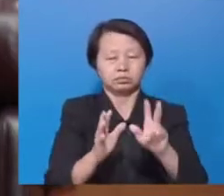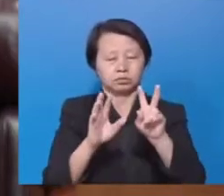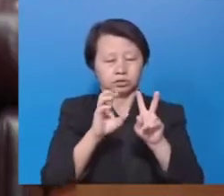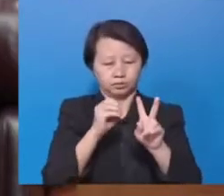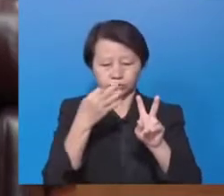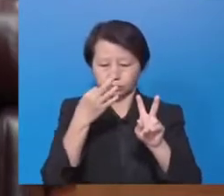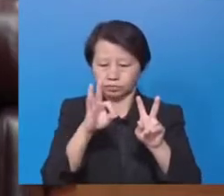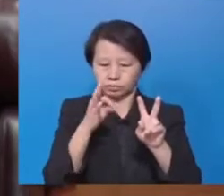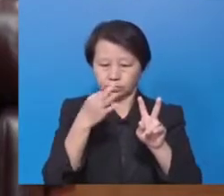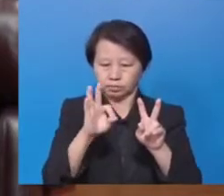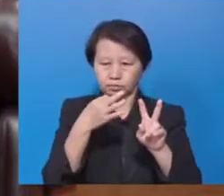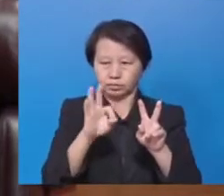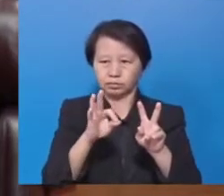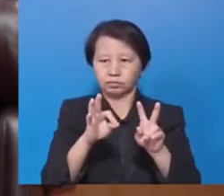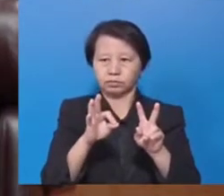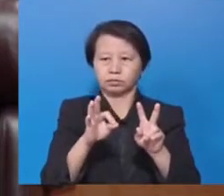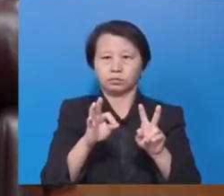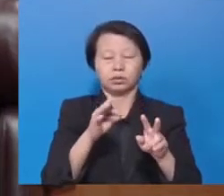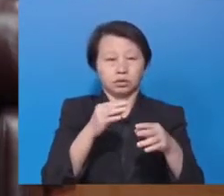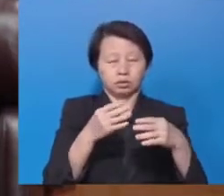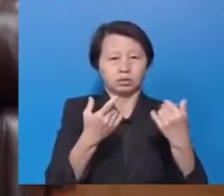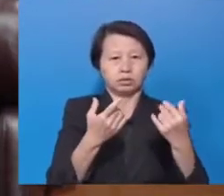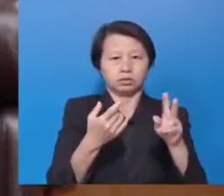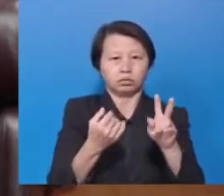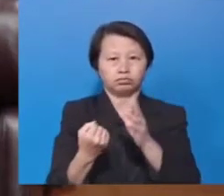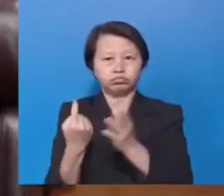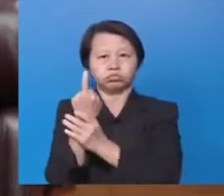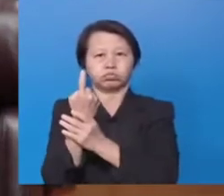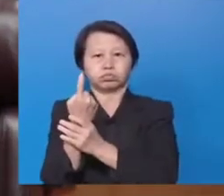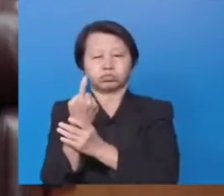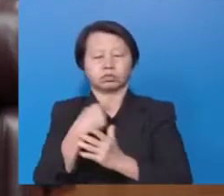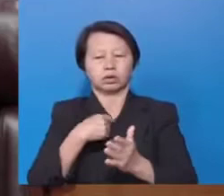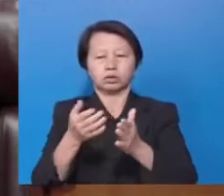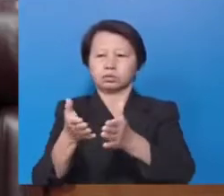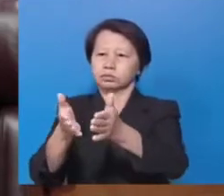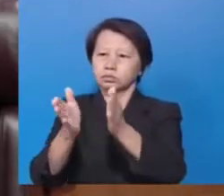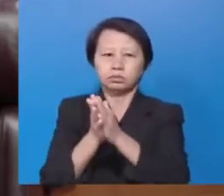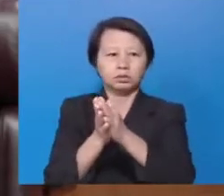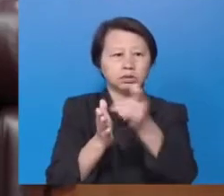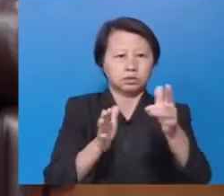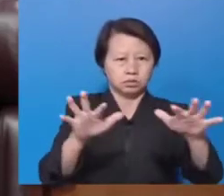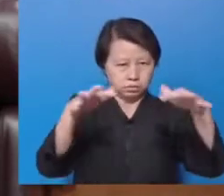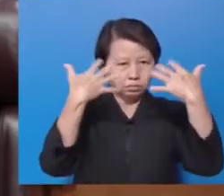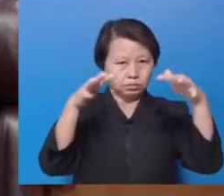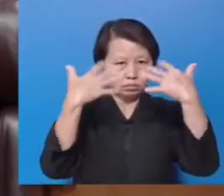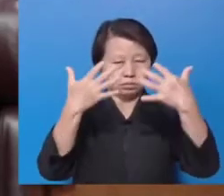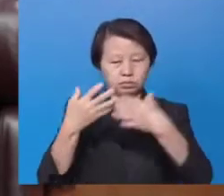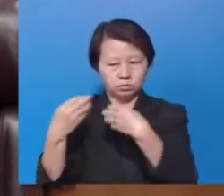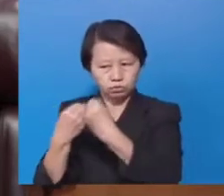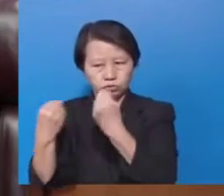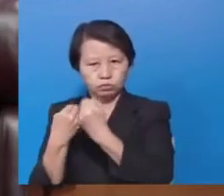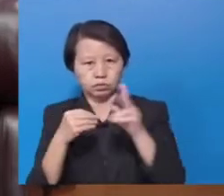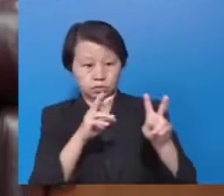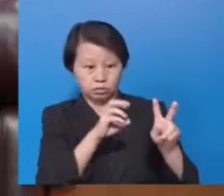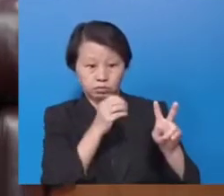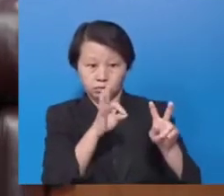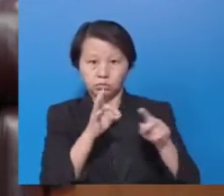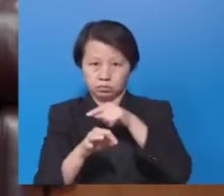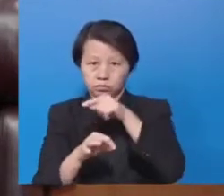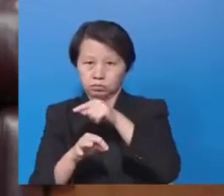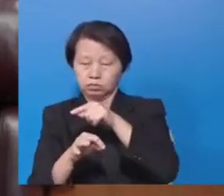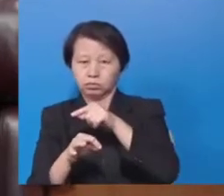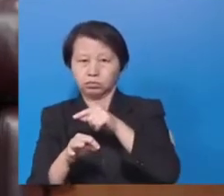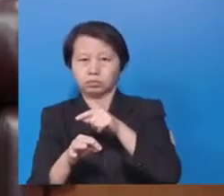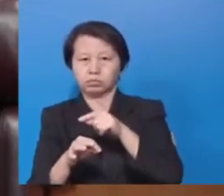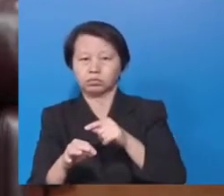2019 ini statistik yang dibangkitkan Saya minta Aa beri perhatian pada saat statistik yang saya Sebutkan